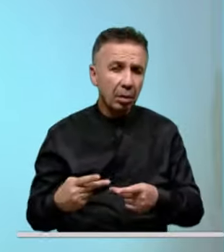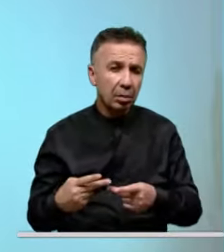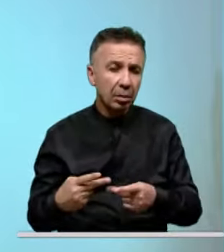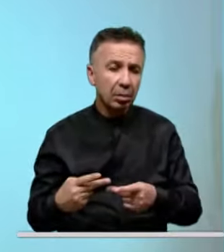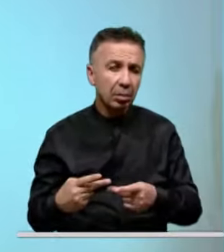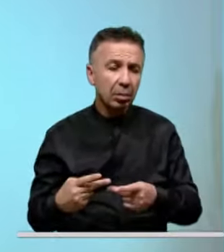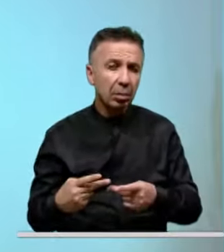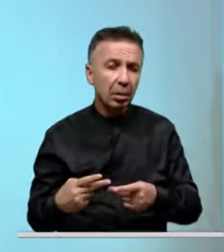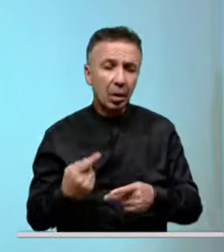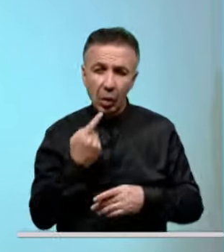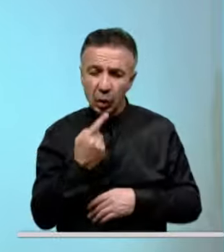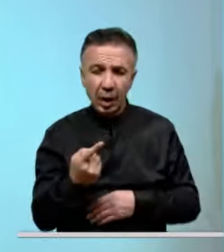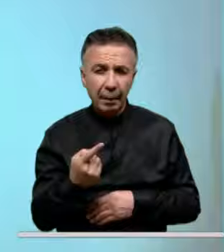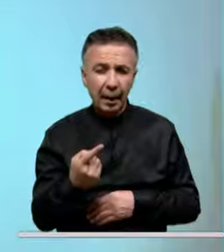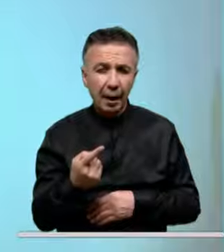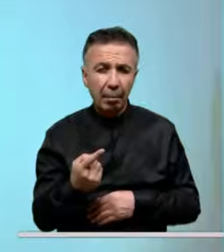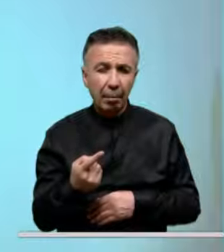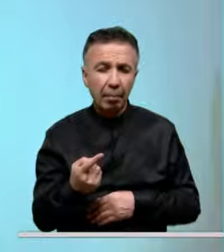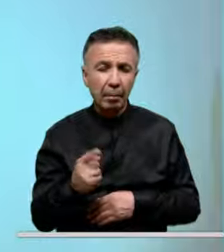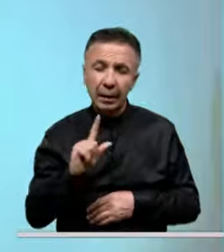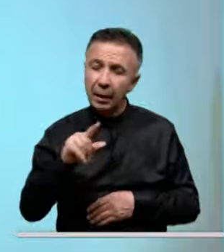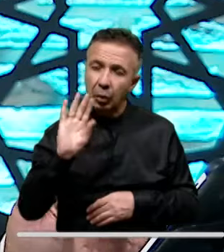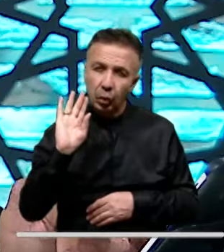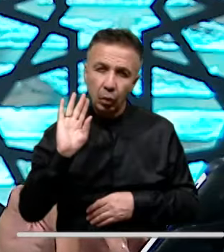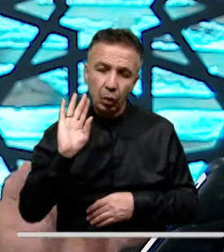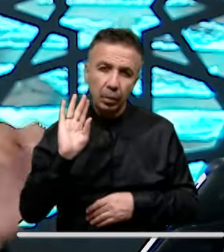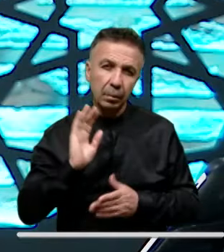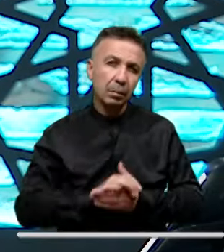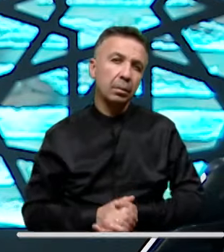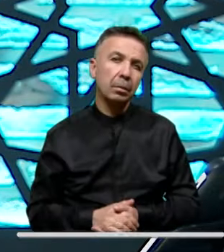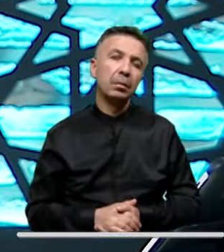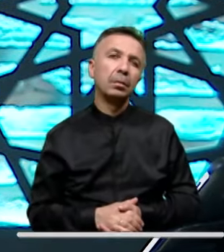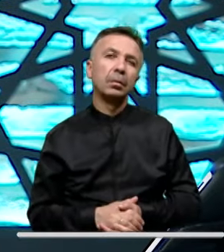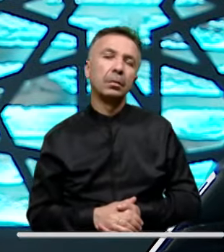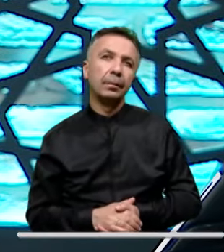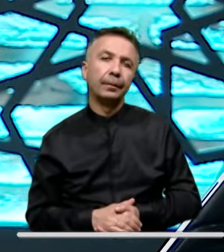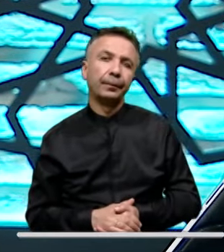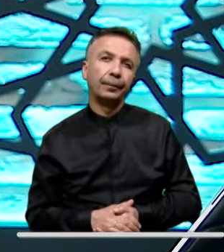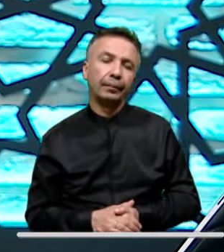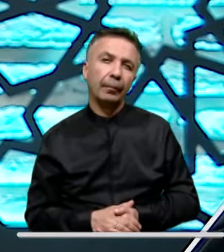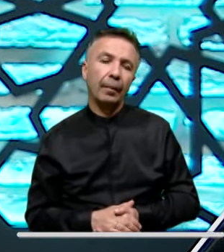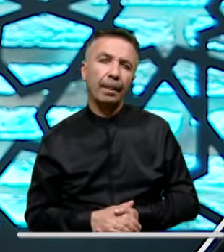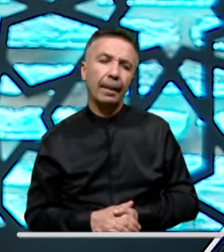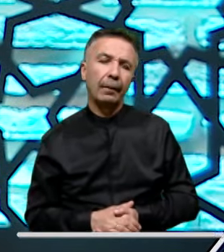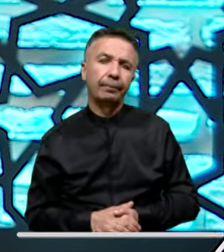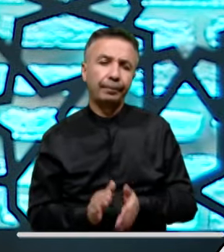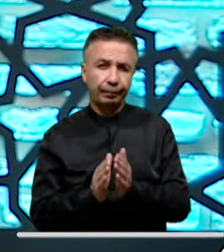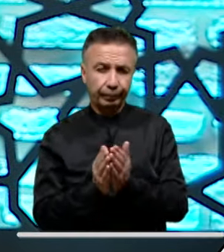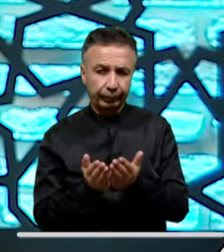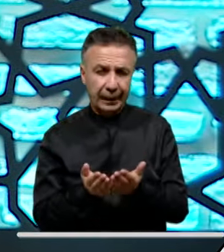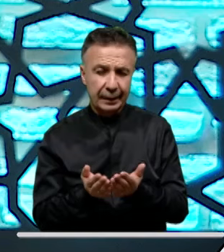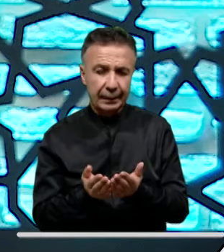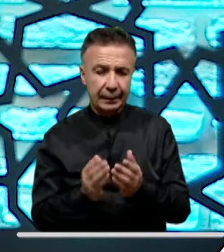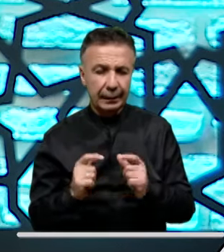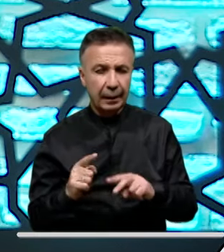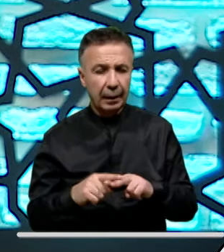diye ayrıca söylemeye gerek yoktur. Peki efendim, Allah kabul etsin. Mersin'den bir telefonumuz var. Ali Bey